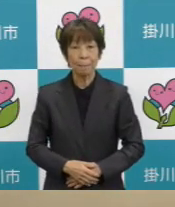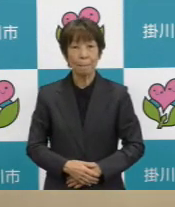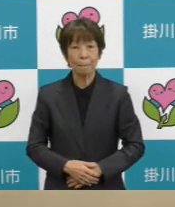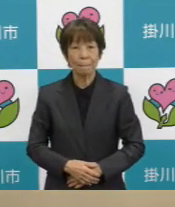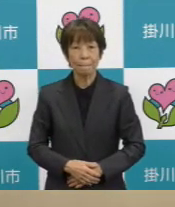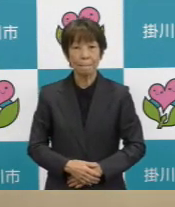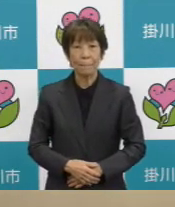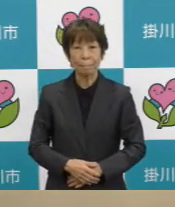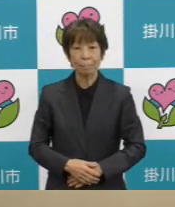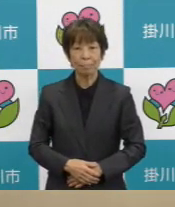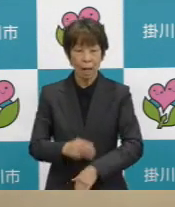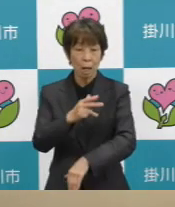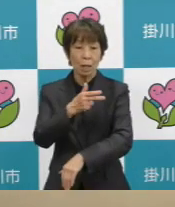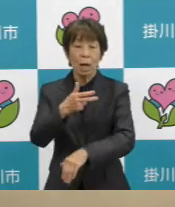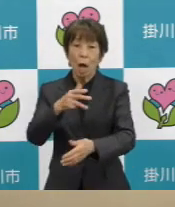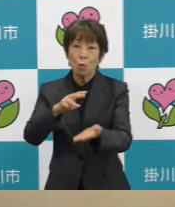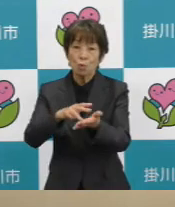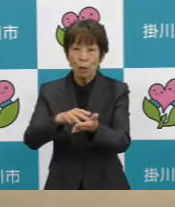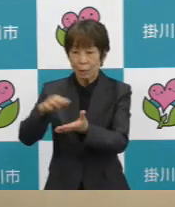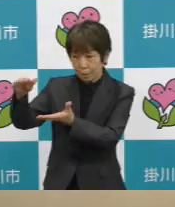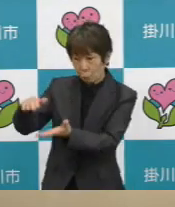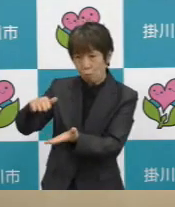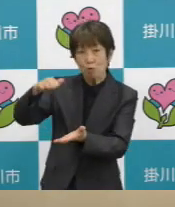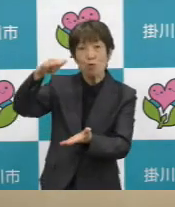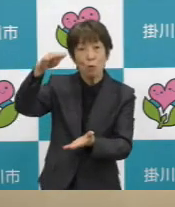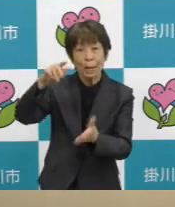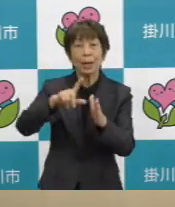個数が増えた段階で、どういうふうな